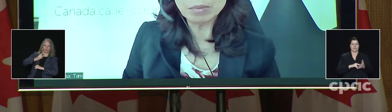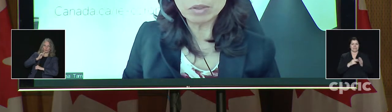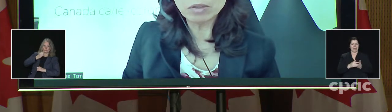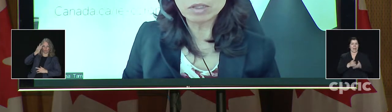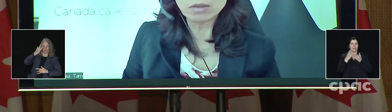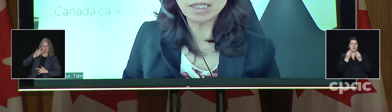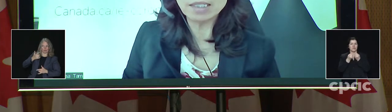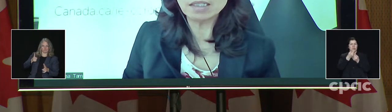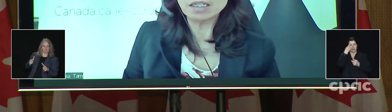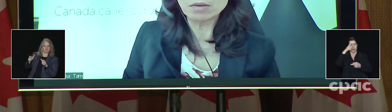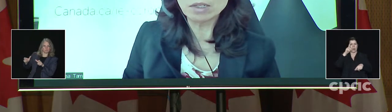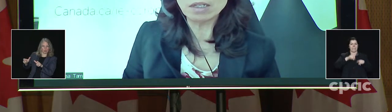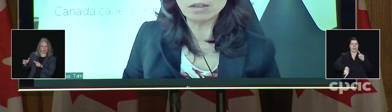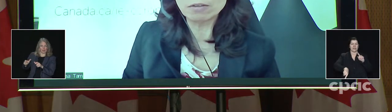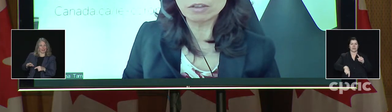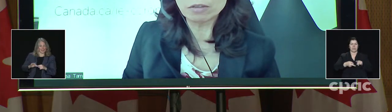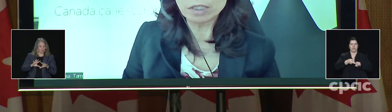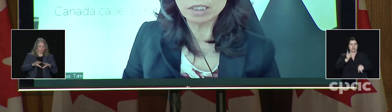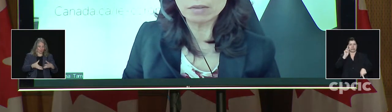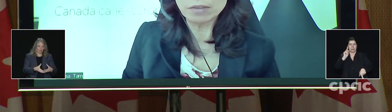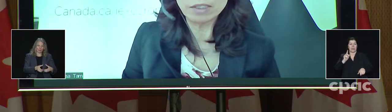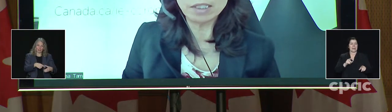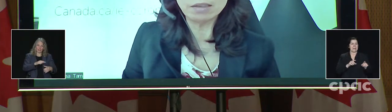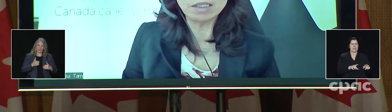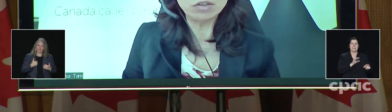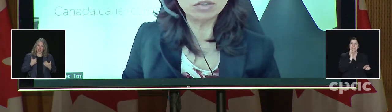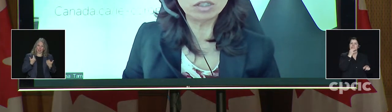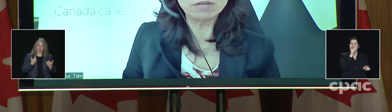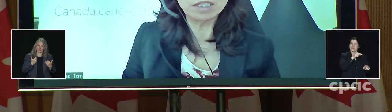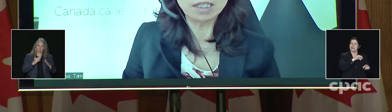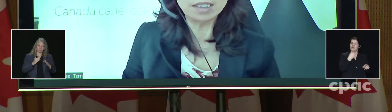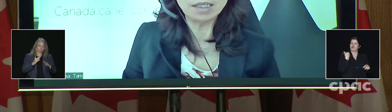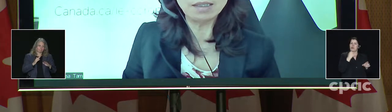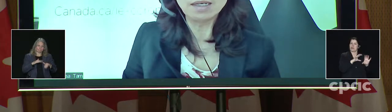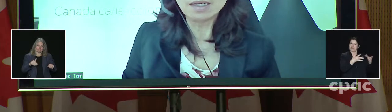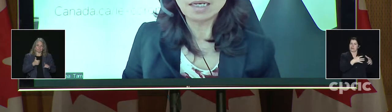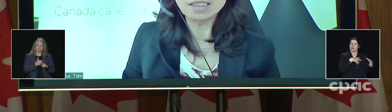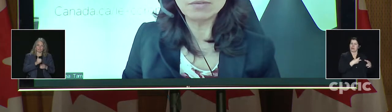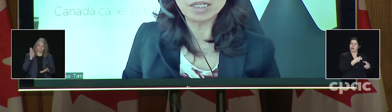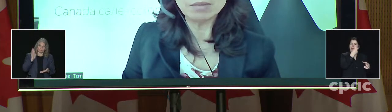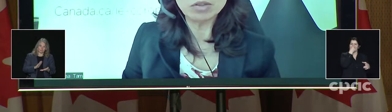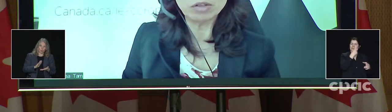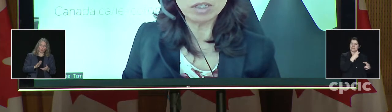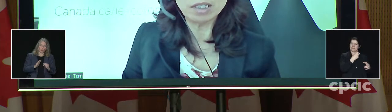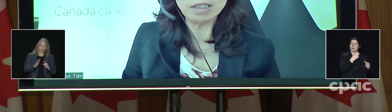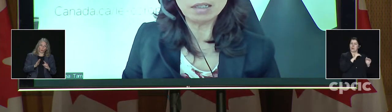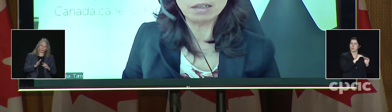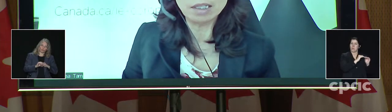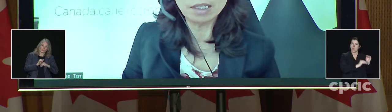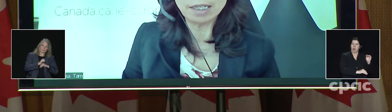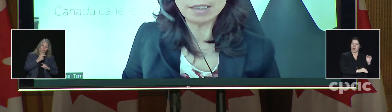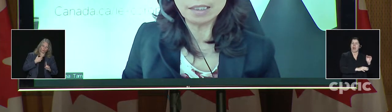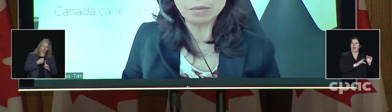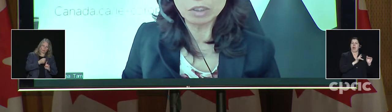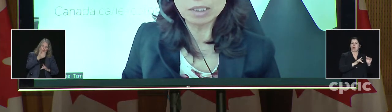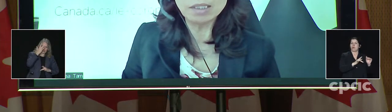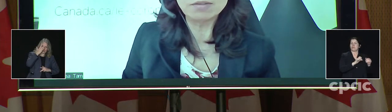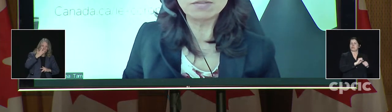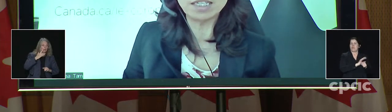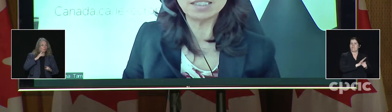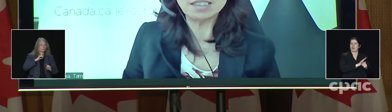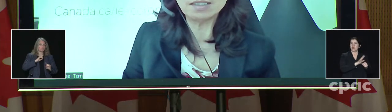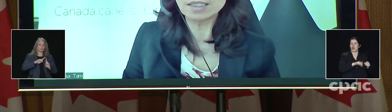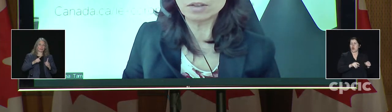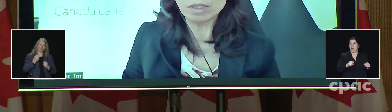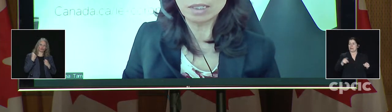younger people who are at lower overall risk of severe illness due to COVID-19 and develop stronger, longer-lasting immunity